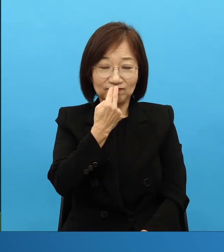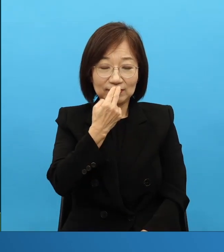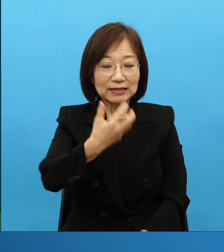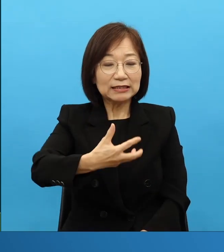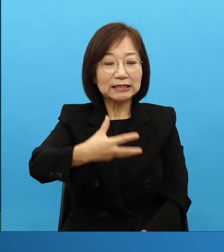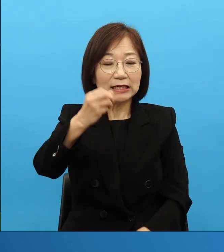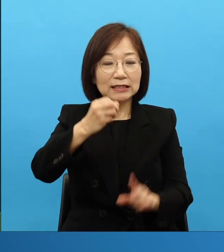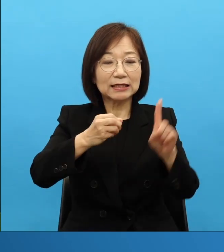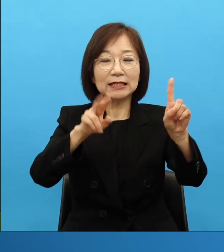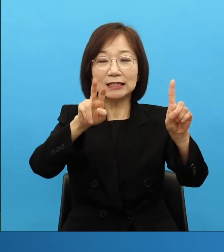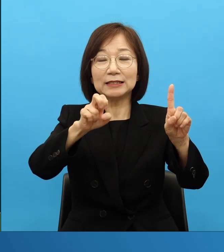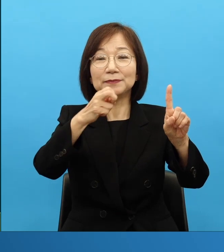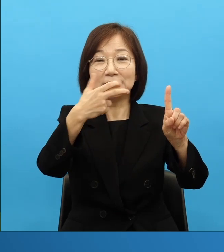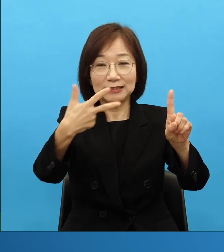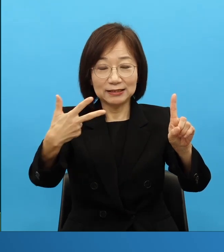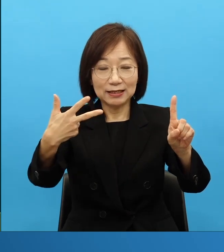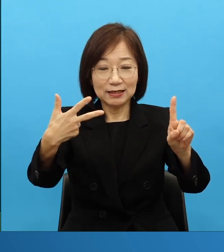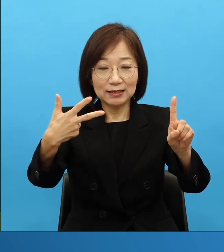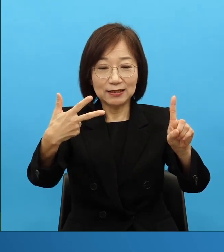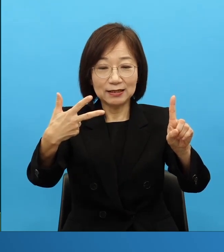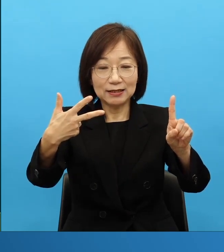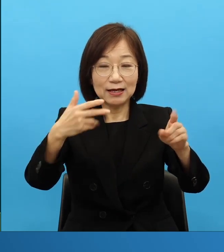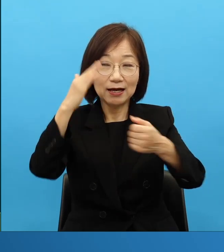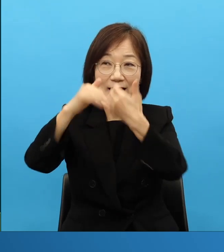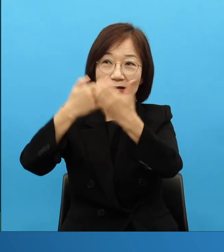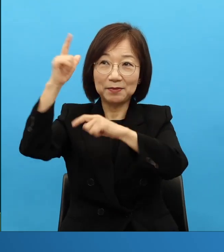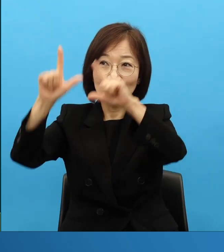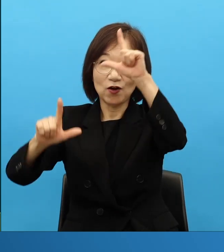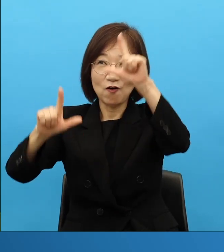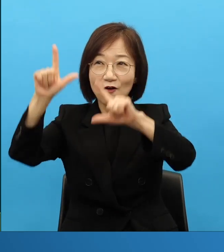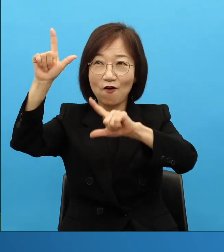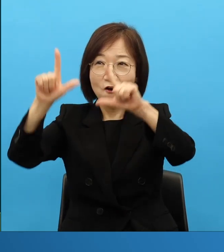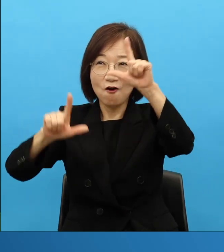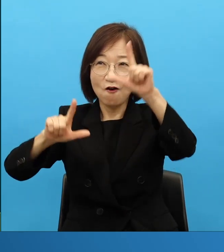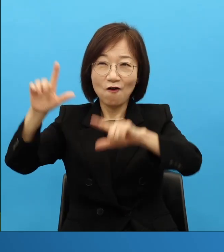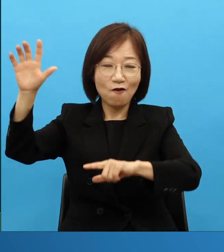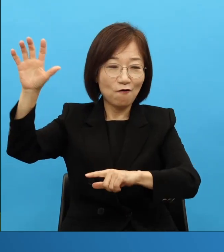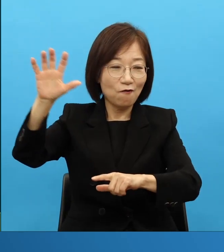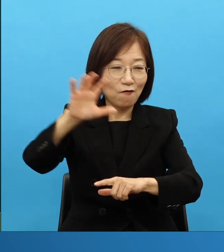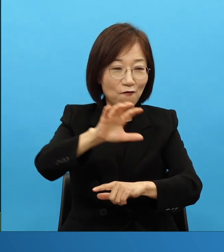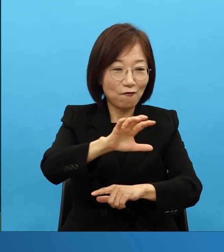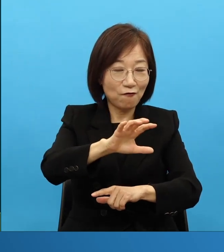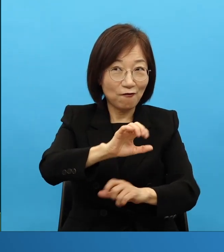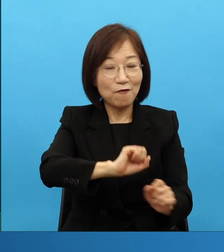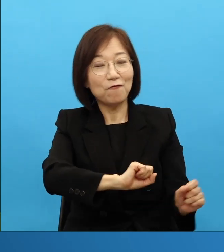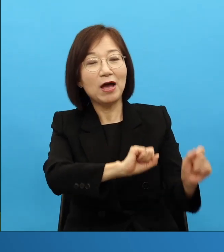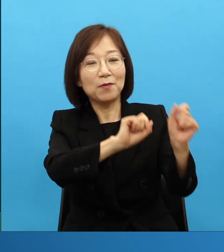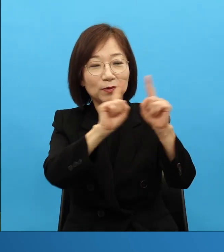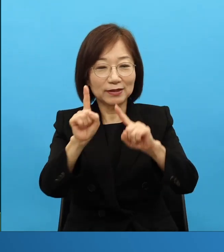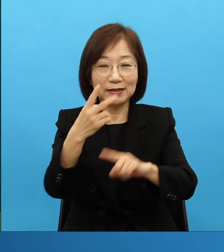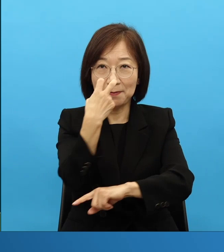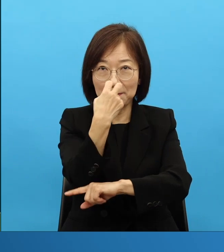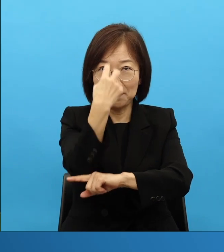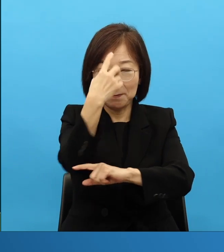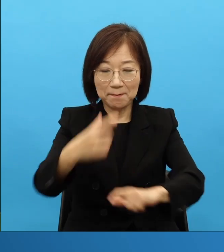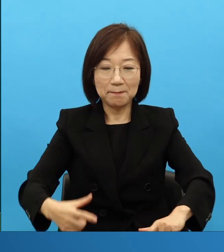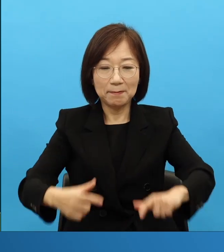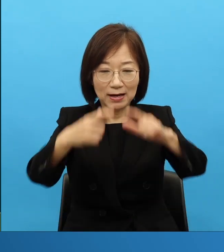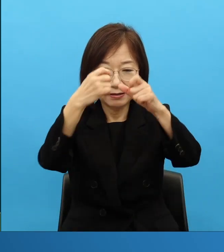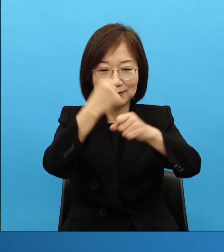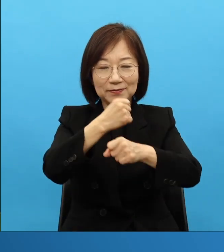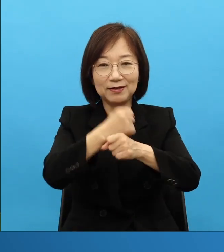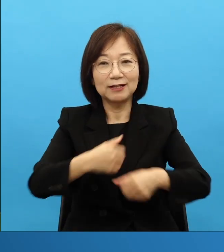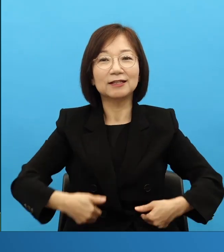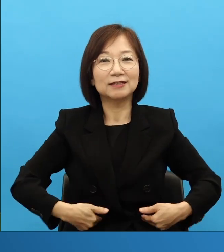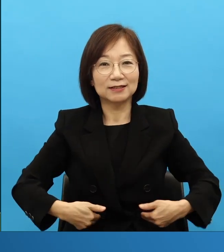형상이 회복되는 망대를 딱 세워. Simply said, it was restoring the image of 준비하셔야 God 돼요. of Genesis 1:27, that personal partisan within me.